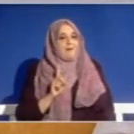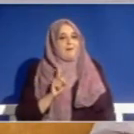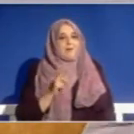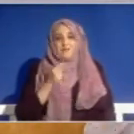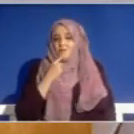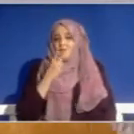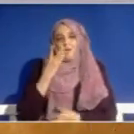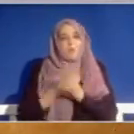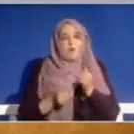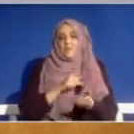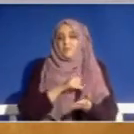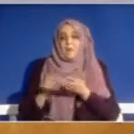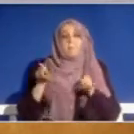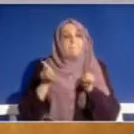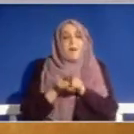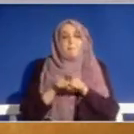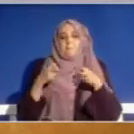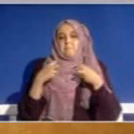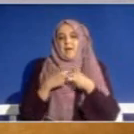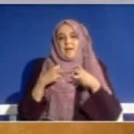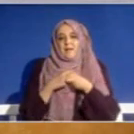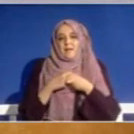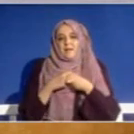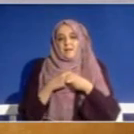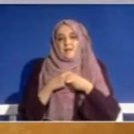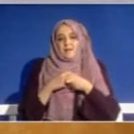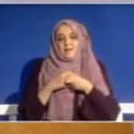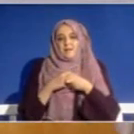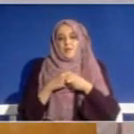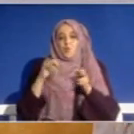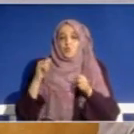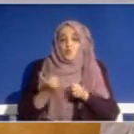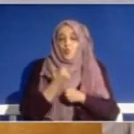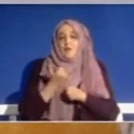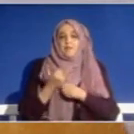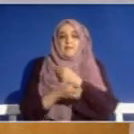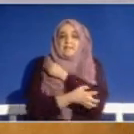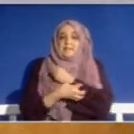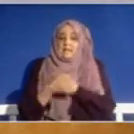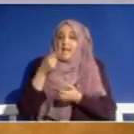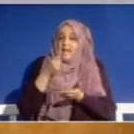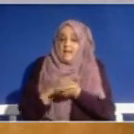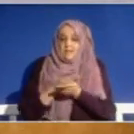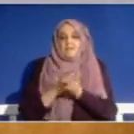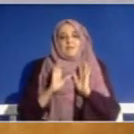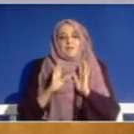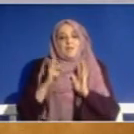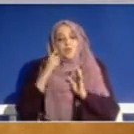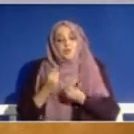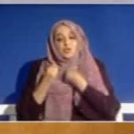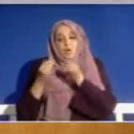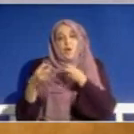ما يدفعش زكاة، لازم يقوموا بسعره في السوق يوم زكاته. نعم. ويعطي قيمته